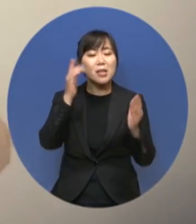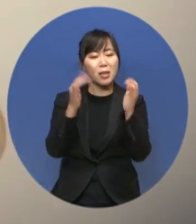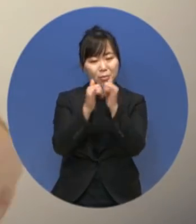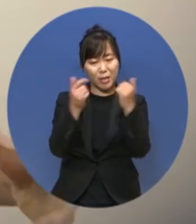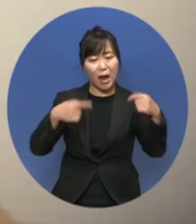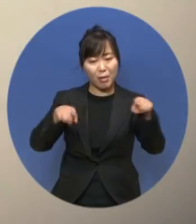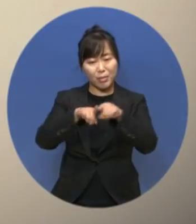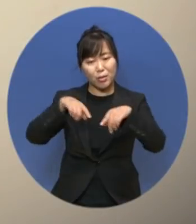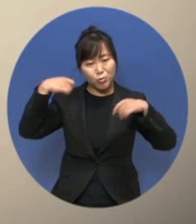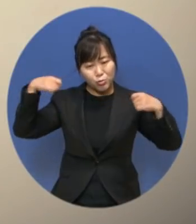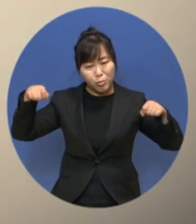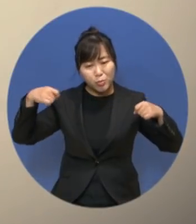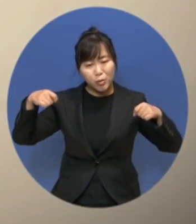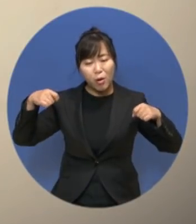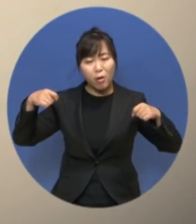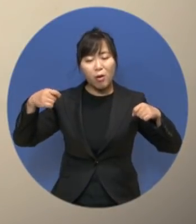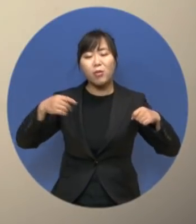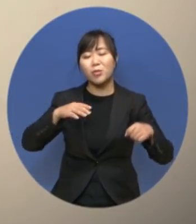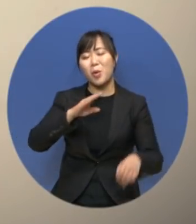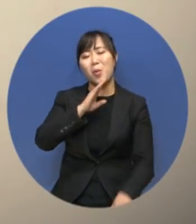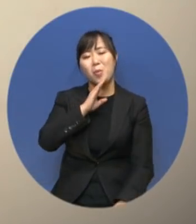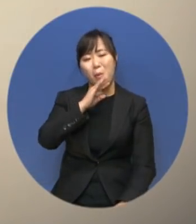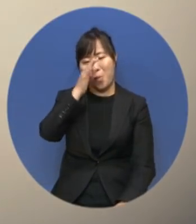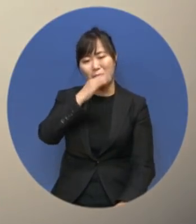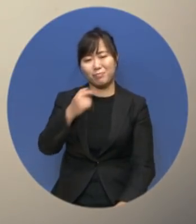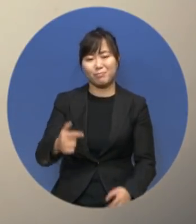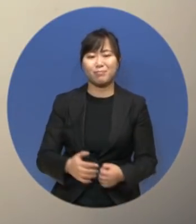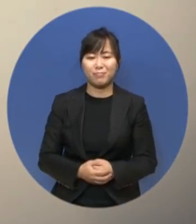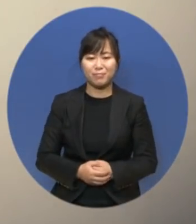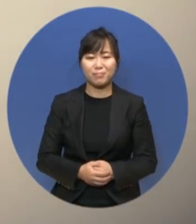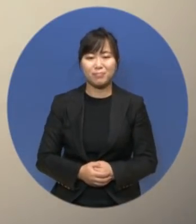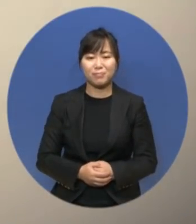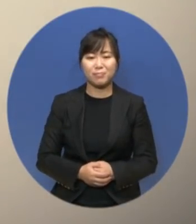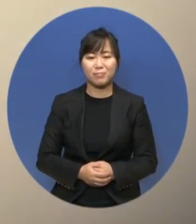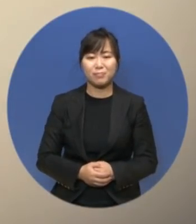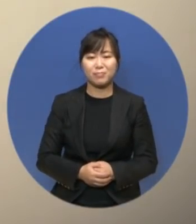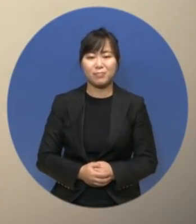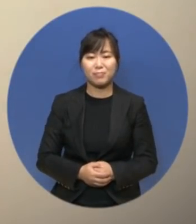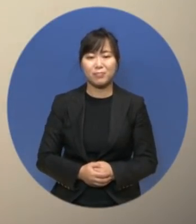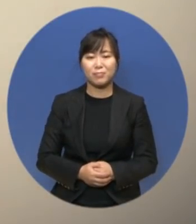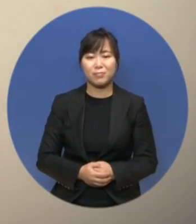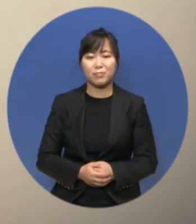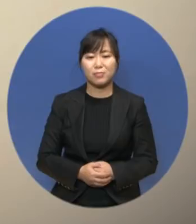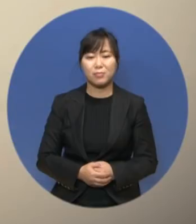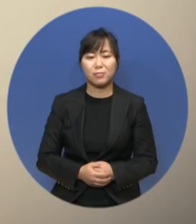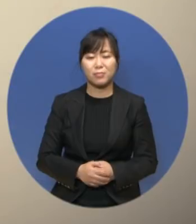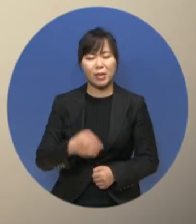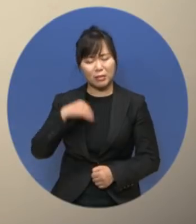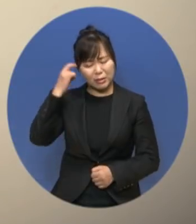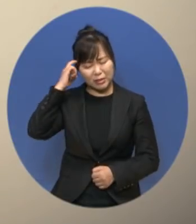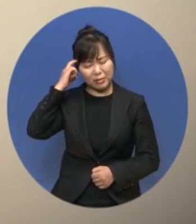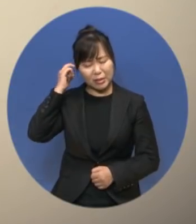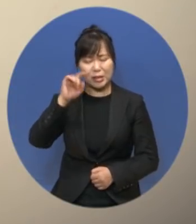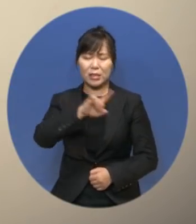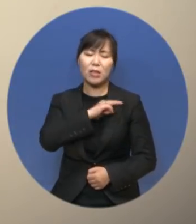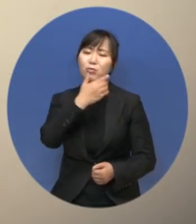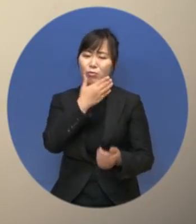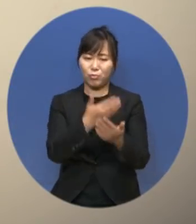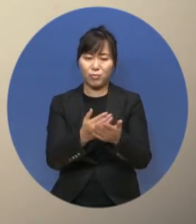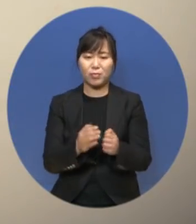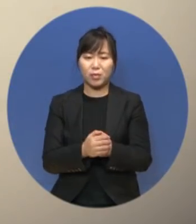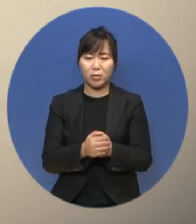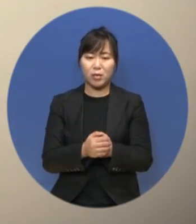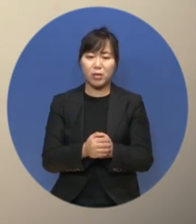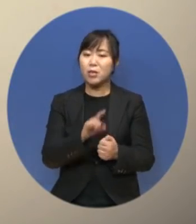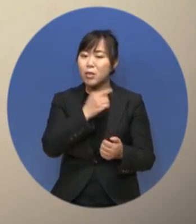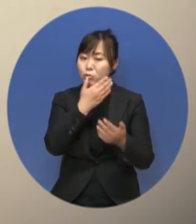연예인분이랑 같이 춤을 추는데 되게 보람되고 있습니다. 네. 의지가 가장 중요한 것 같아요. 그래서 그